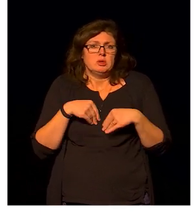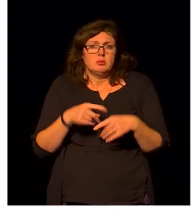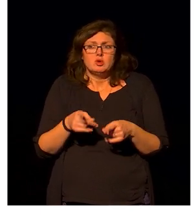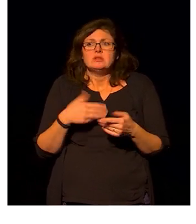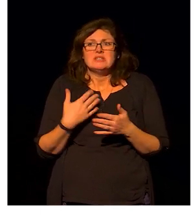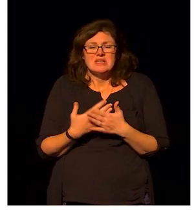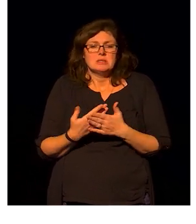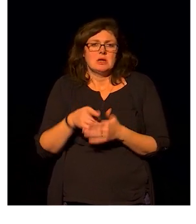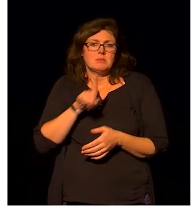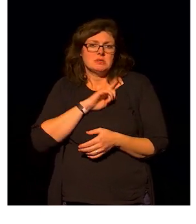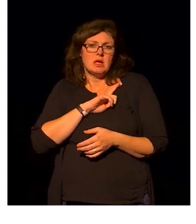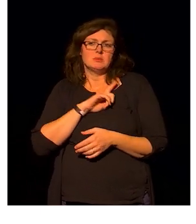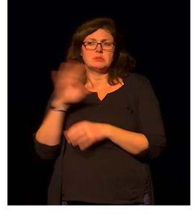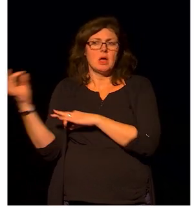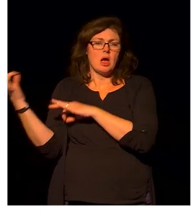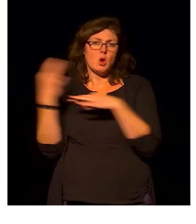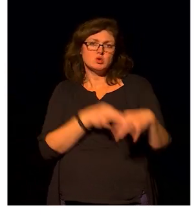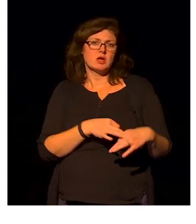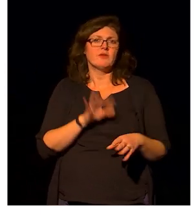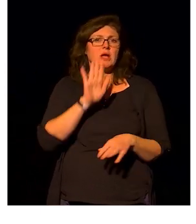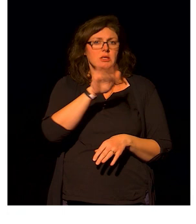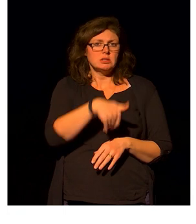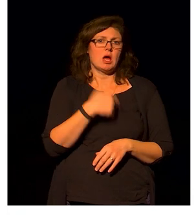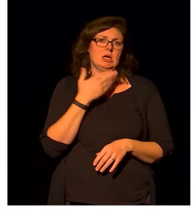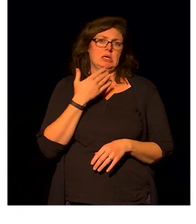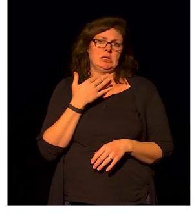bin. Das ist das eine.